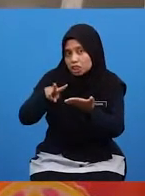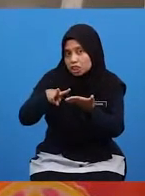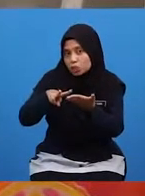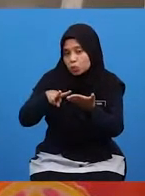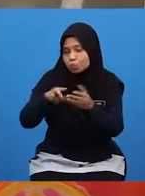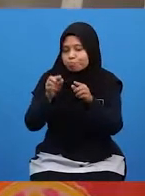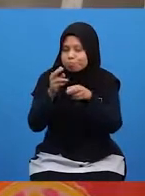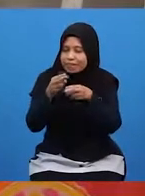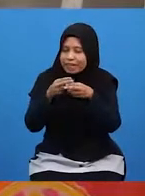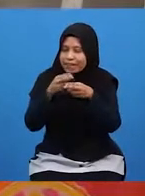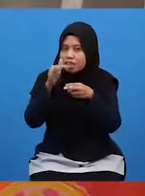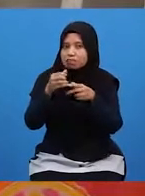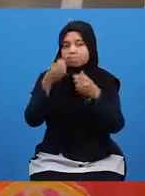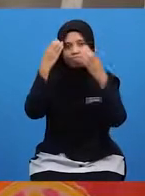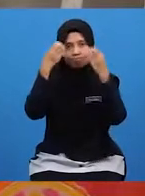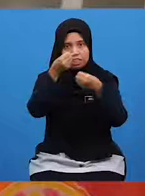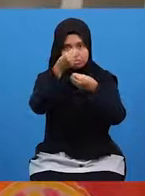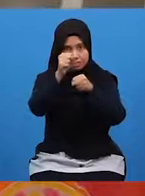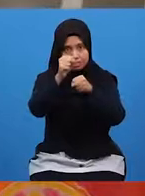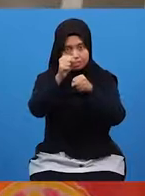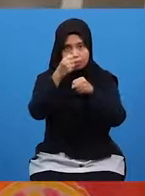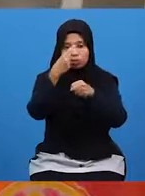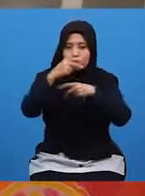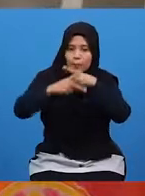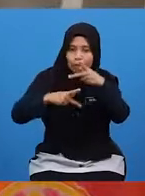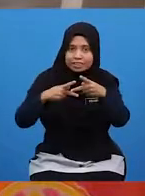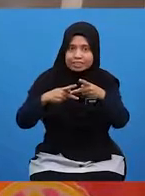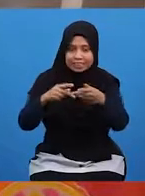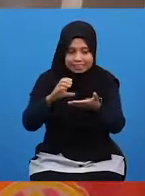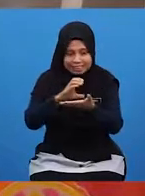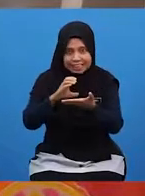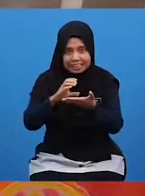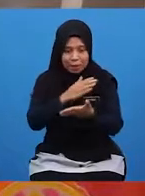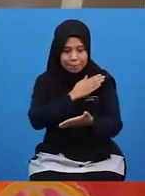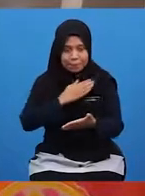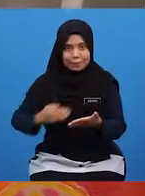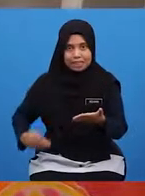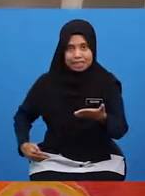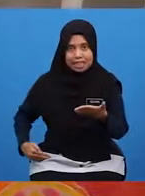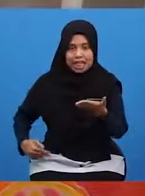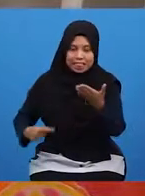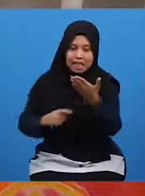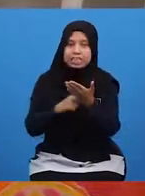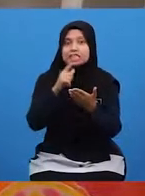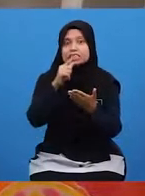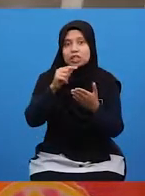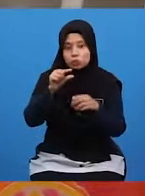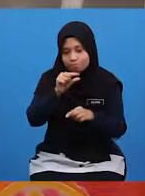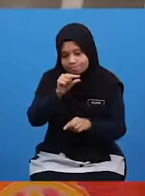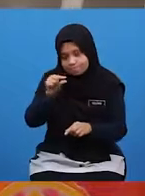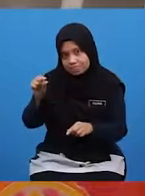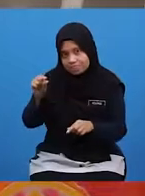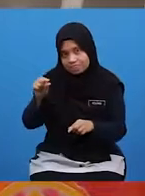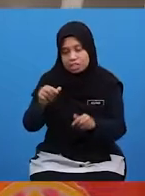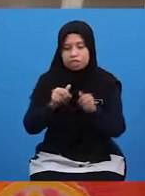cikgu sediakan berkaitan proses mencanting batik lukis teknik satu lapis. Mari